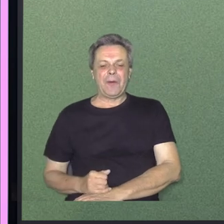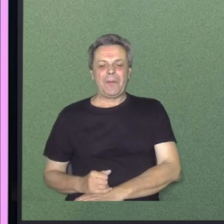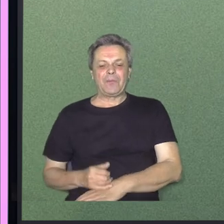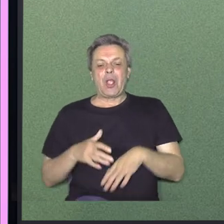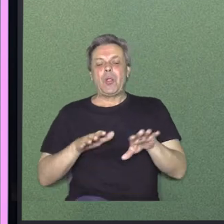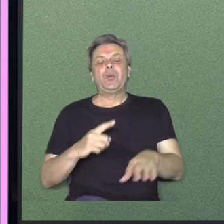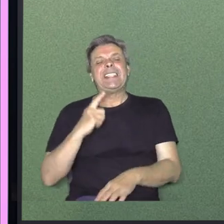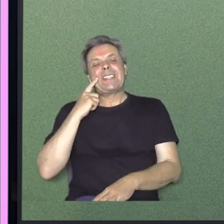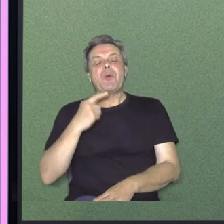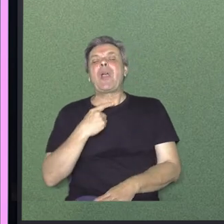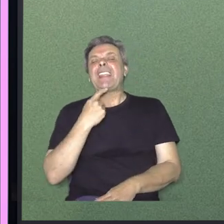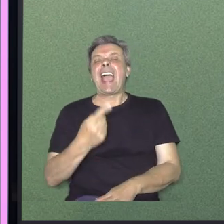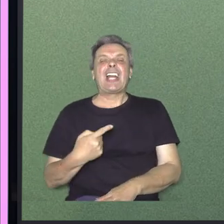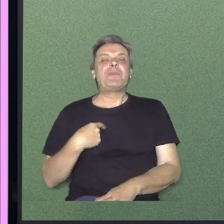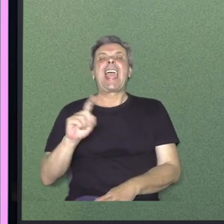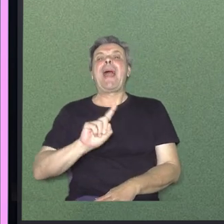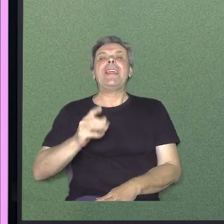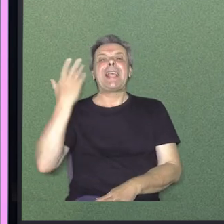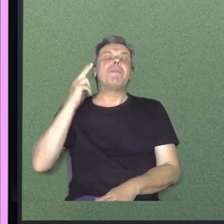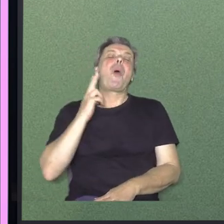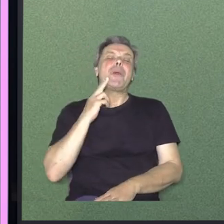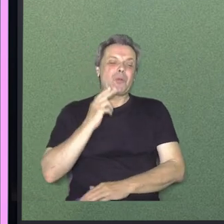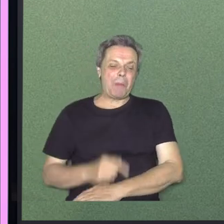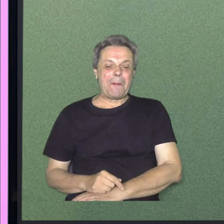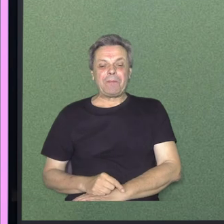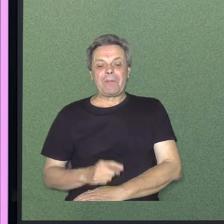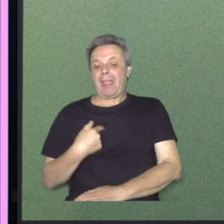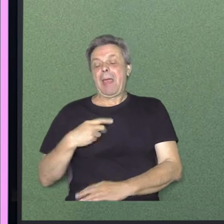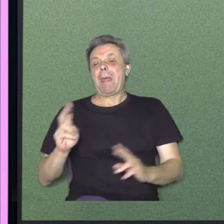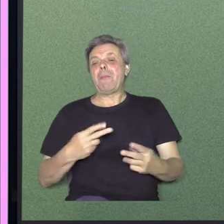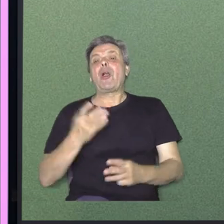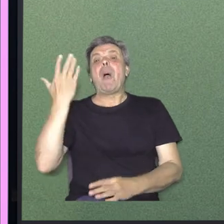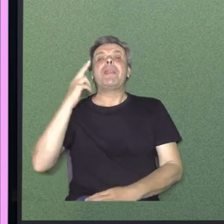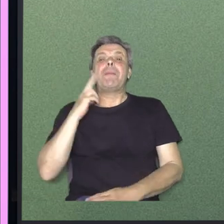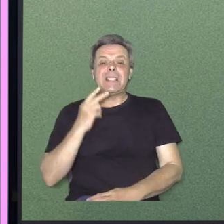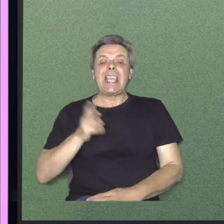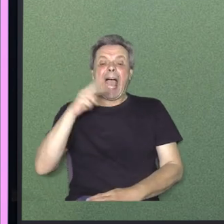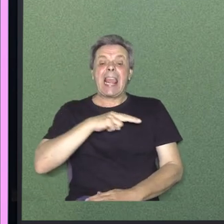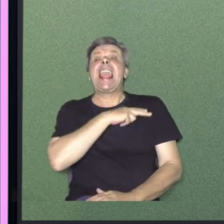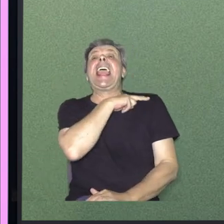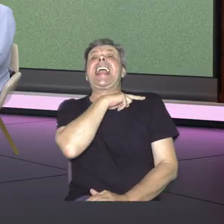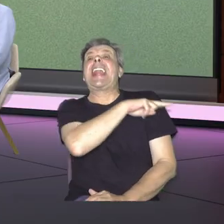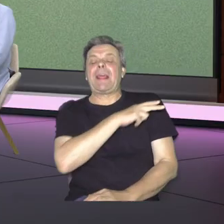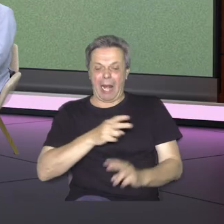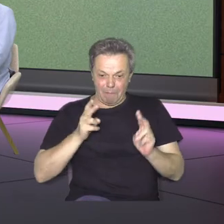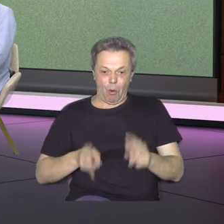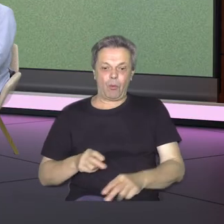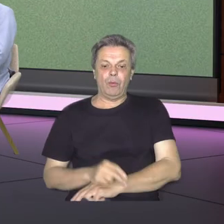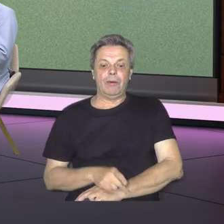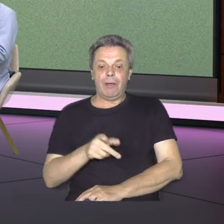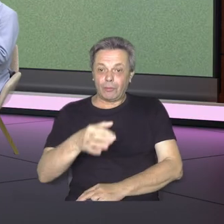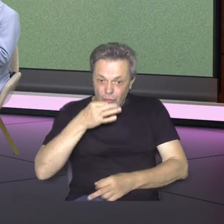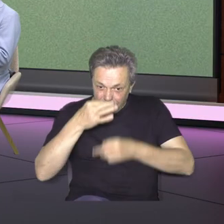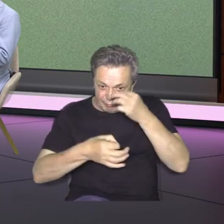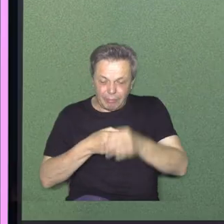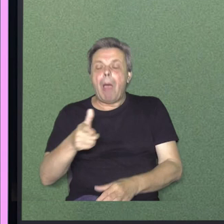ljudi se smiju kad ja kažem da nisam bio biskup. Ne bi mogao biti biskup, ali kardinal mogu. A da? To